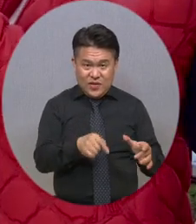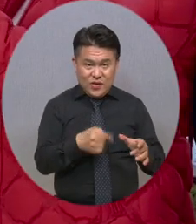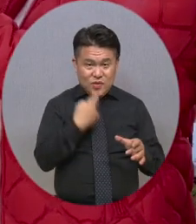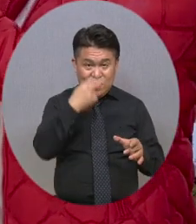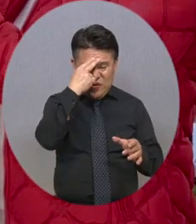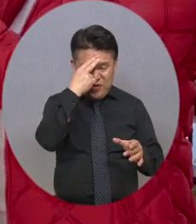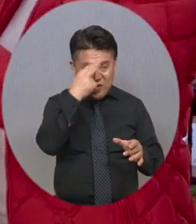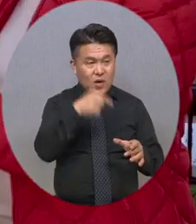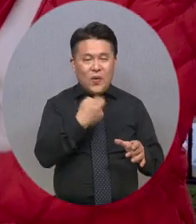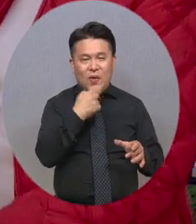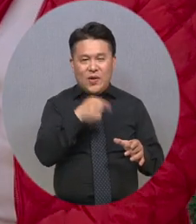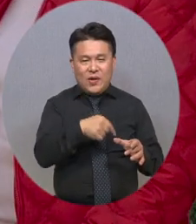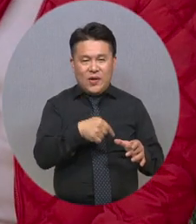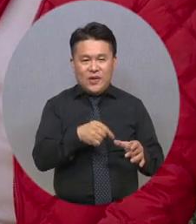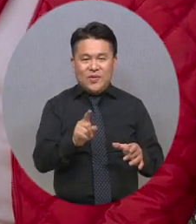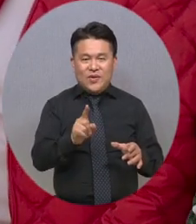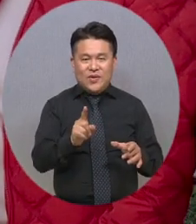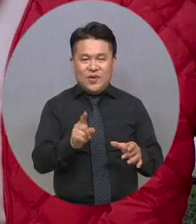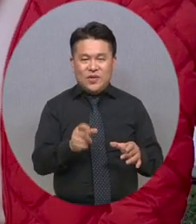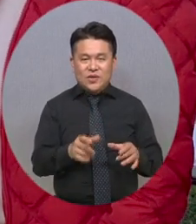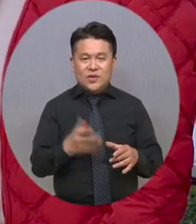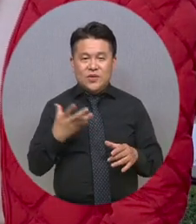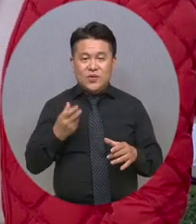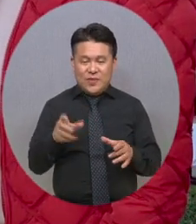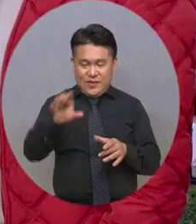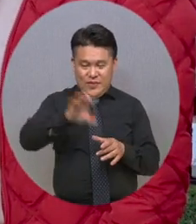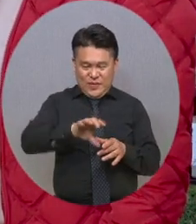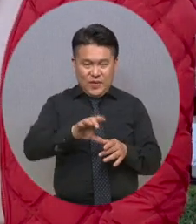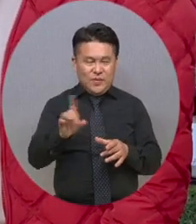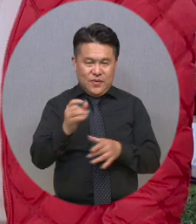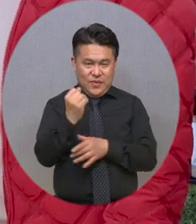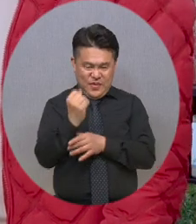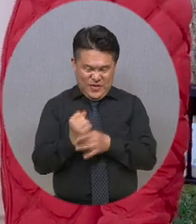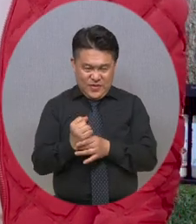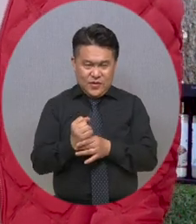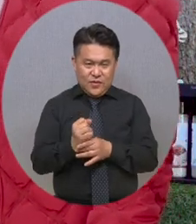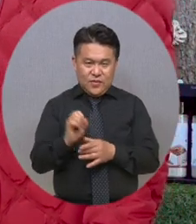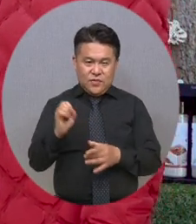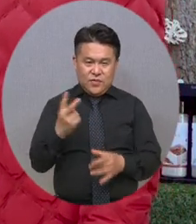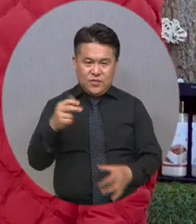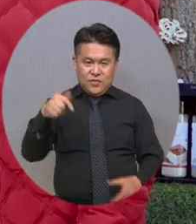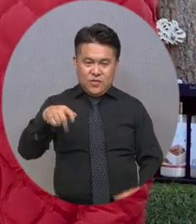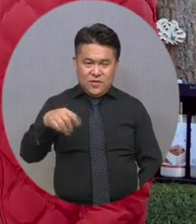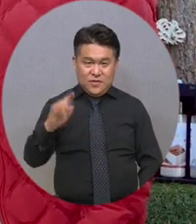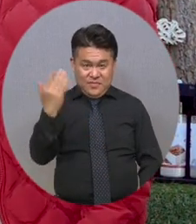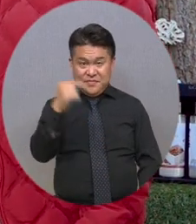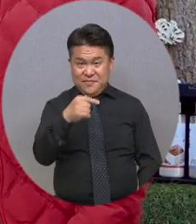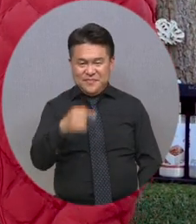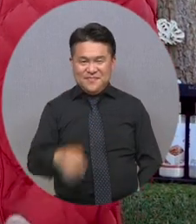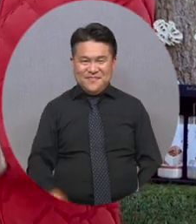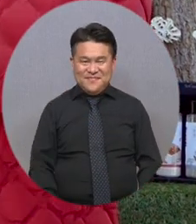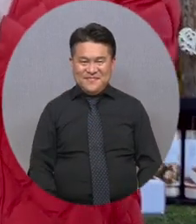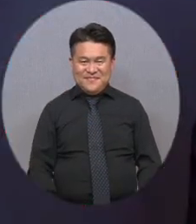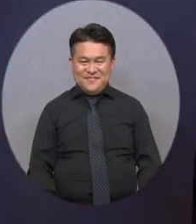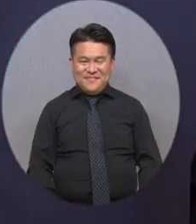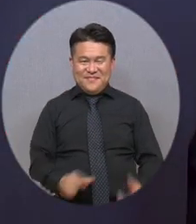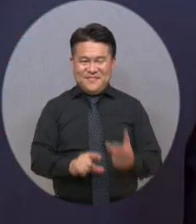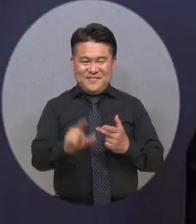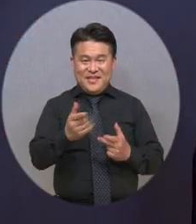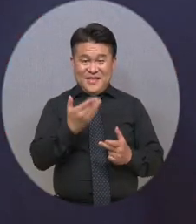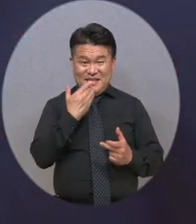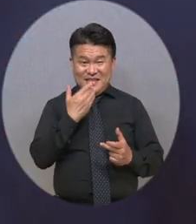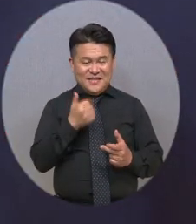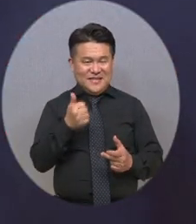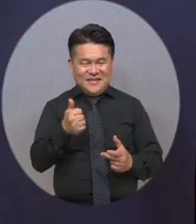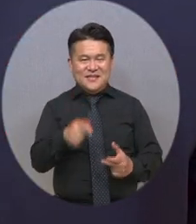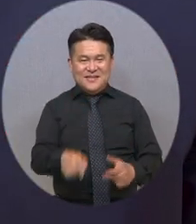이건 뭐야? 이건 우유를 딱 부으면 스스로 발효돼서 요구르트가 되는 거예요. 쌀 요구르트입니다 이거. 아침 식사 한 끼에